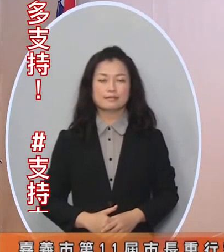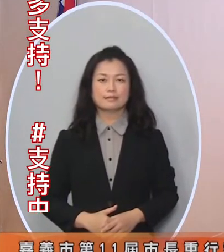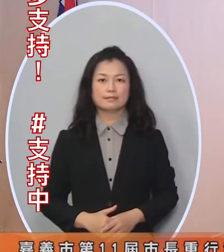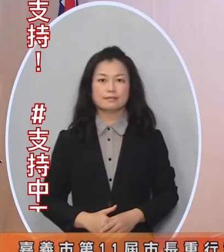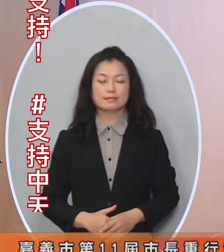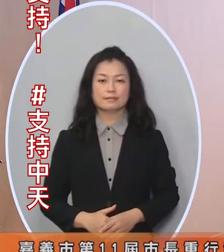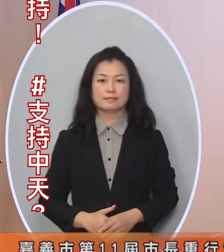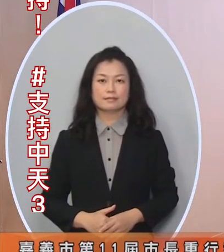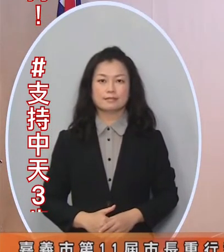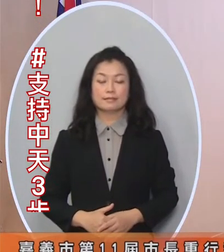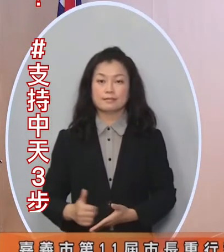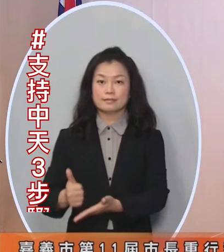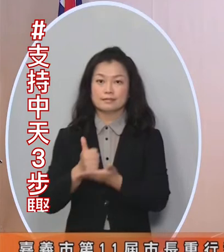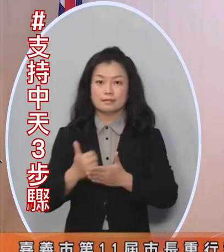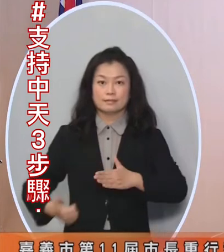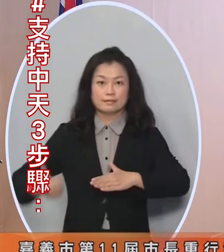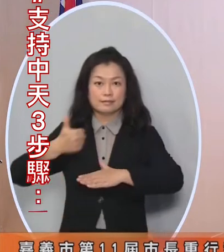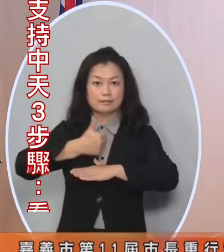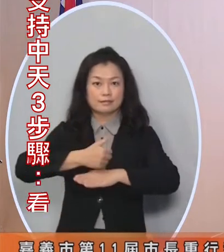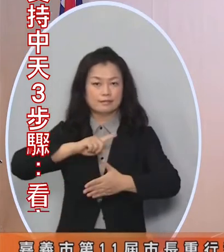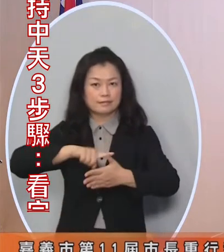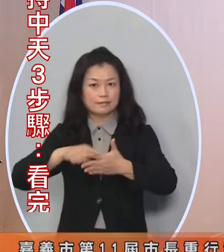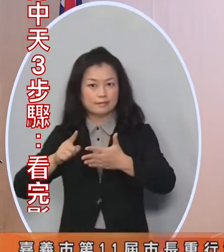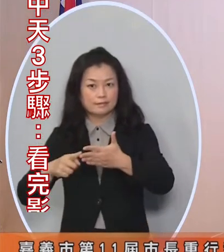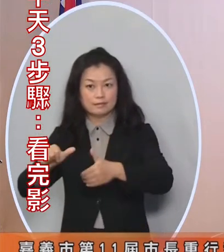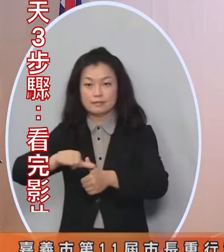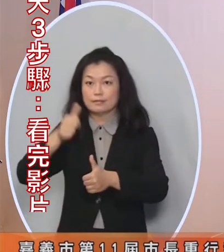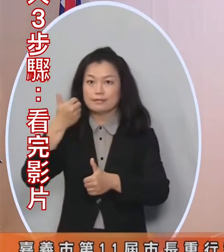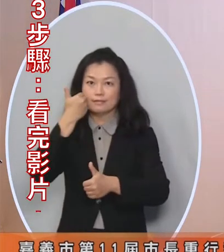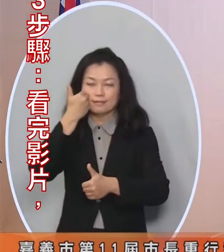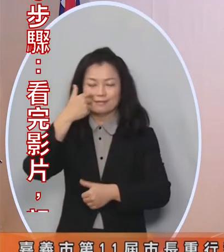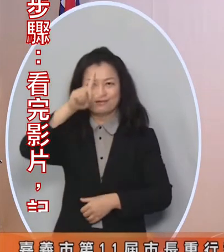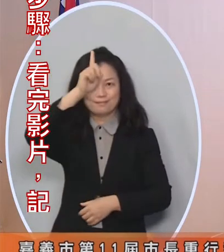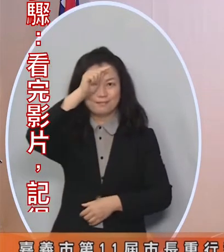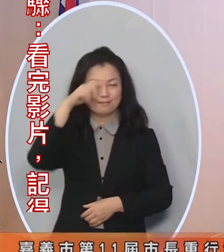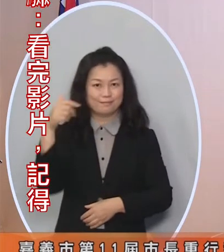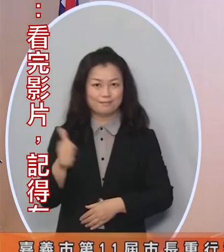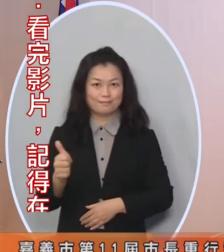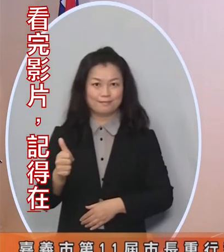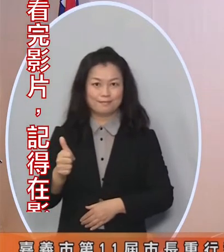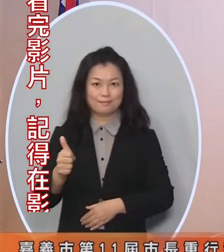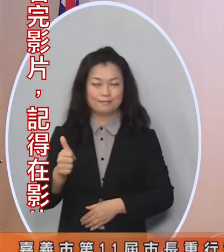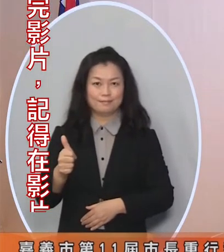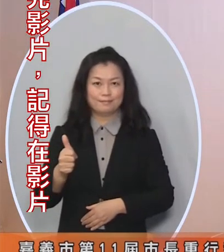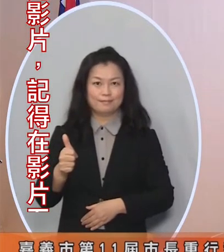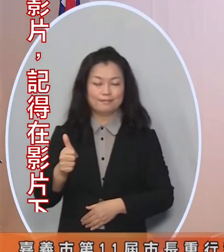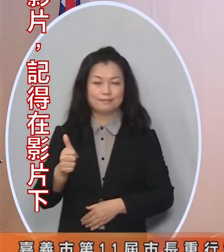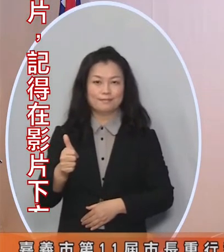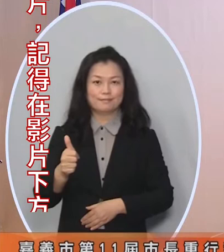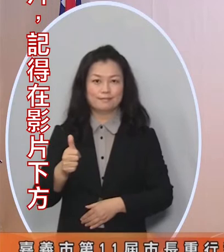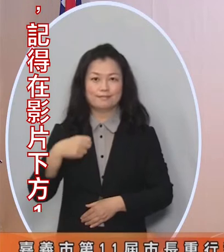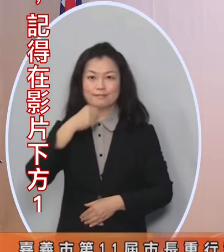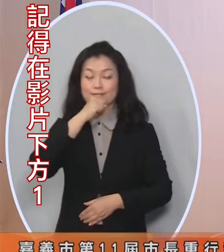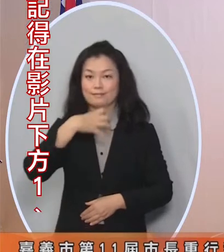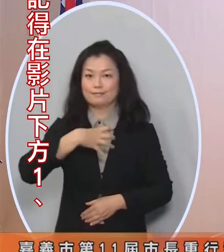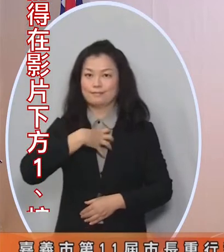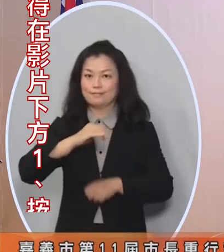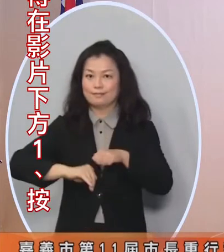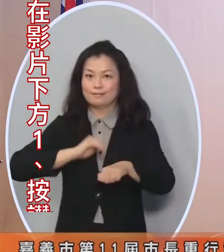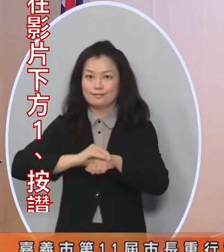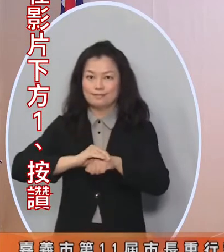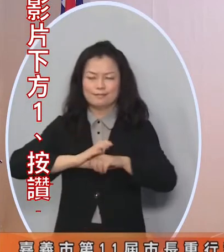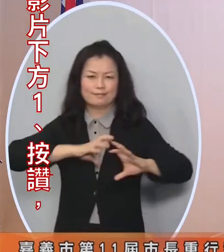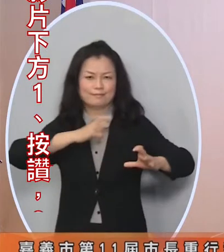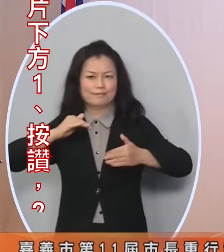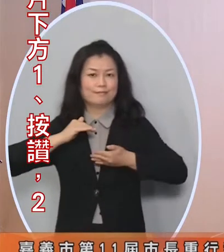请发言顺序第五号黄鸿成啊，台湾阿成世